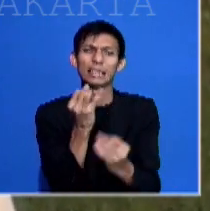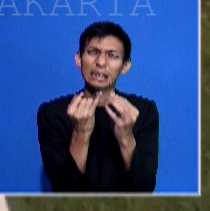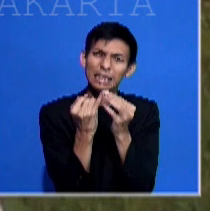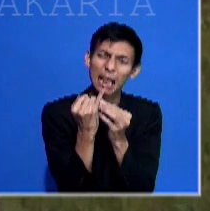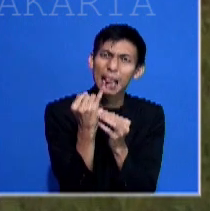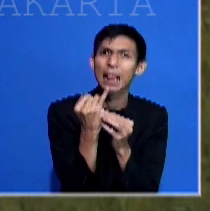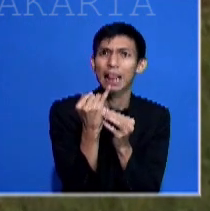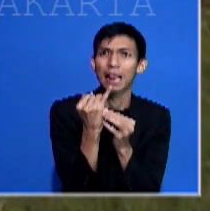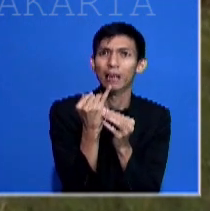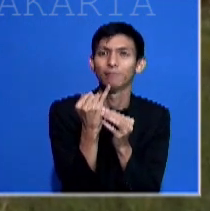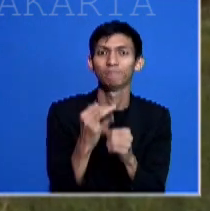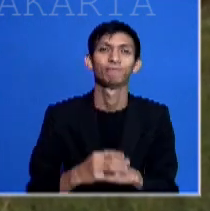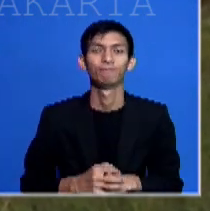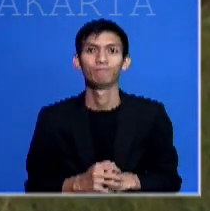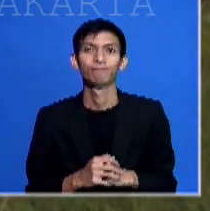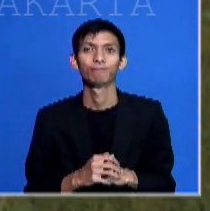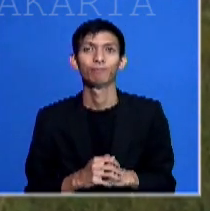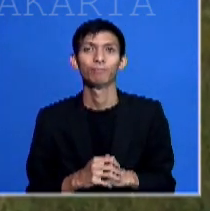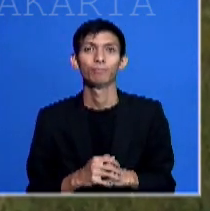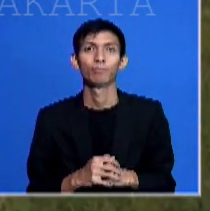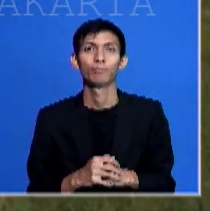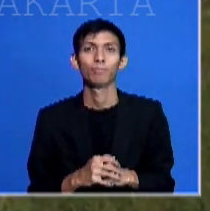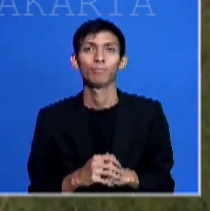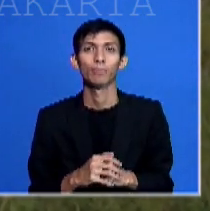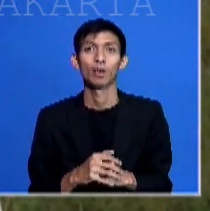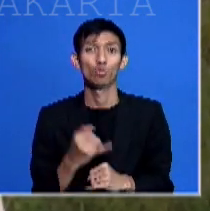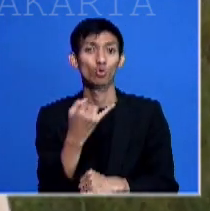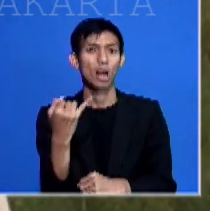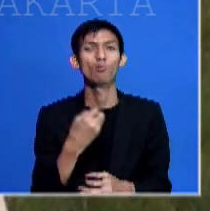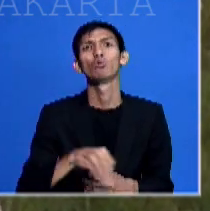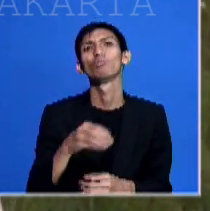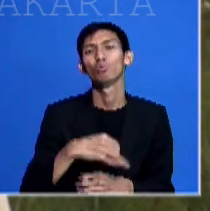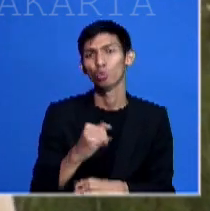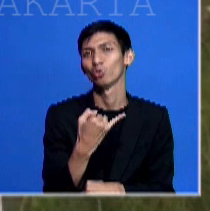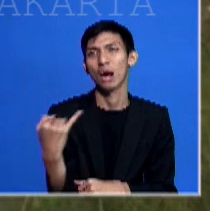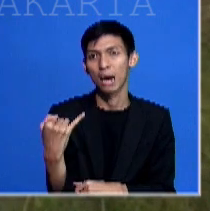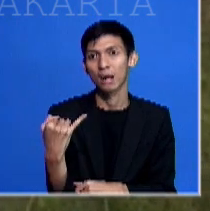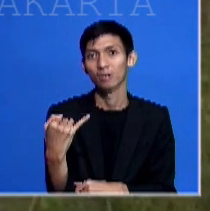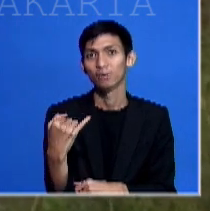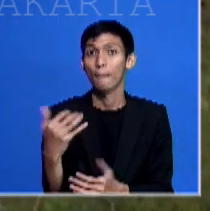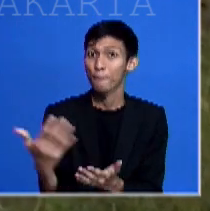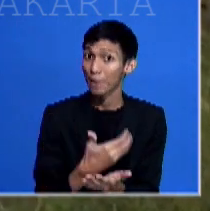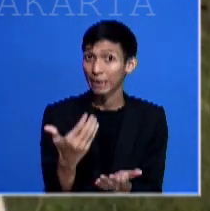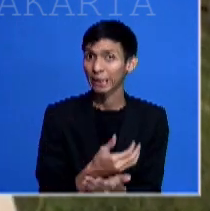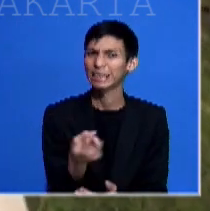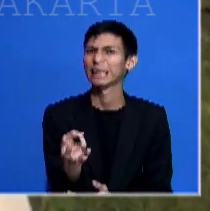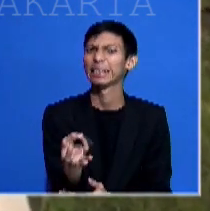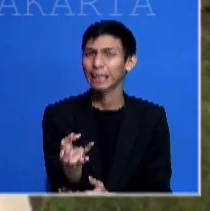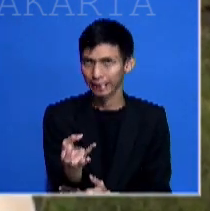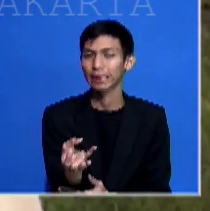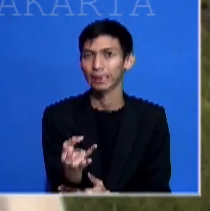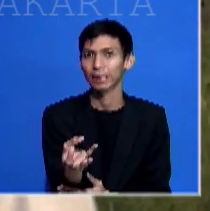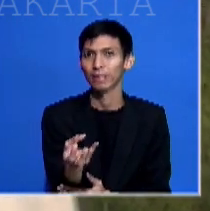dipani, asalipun ya kurang-kurang to, kurang rabok. Jadi kurang dirabok kurang, le ngelepi